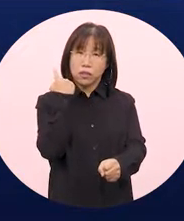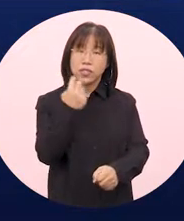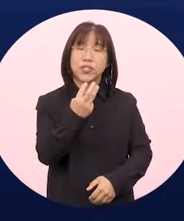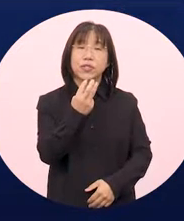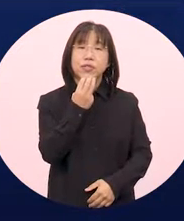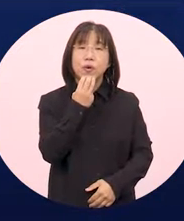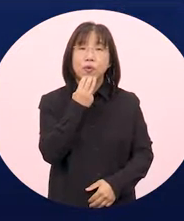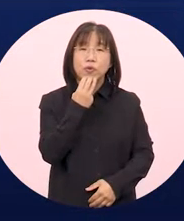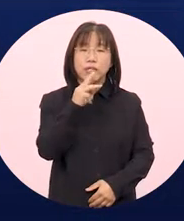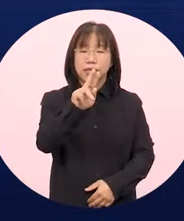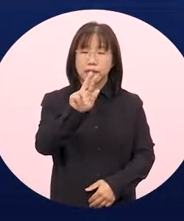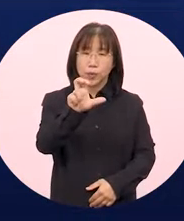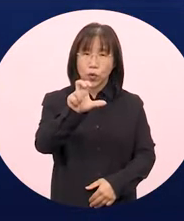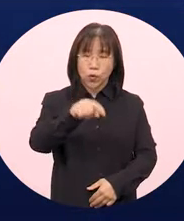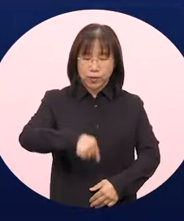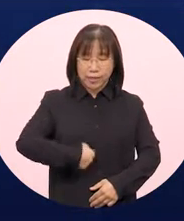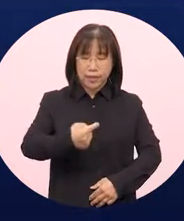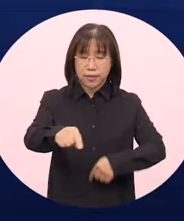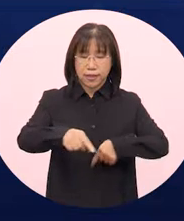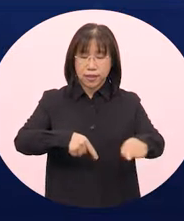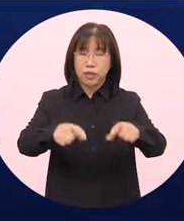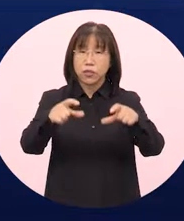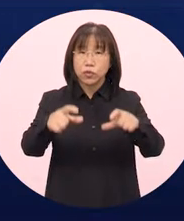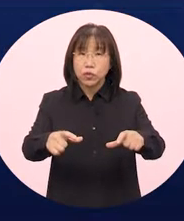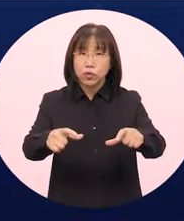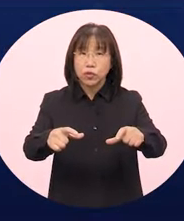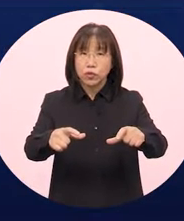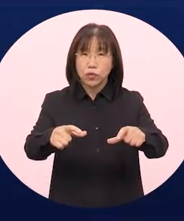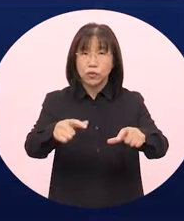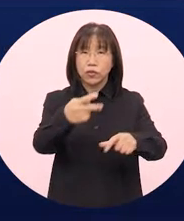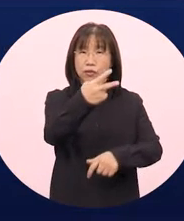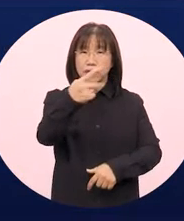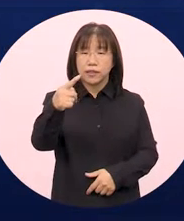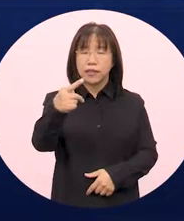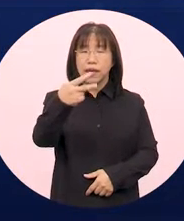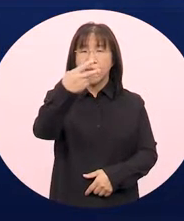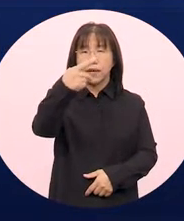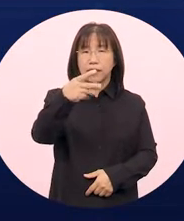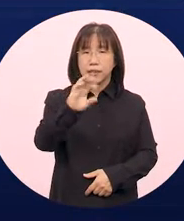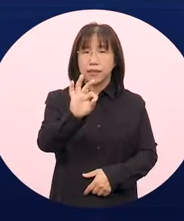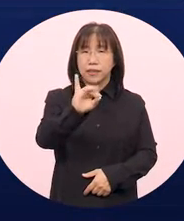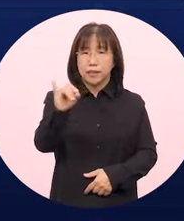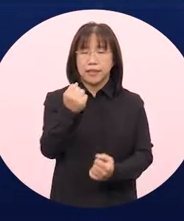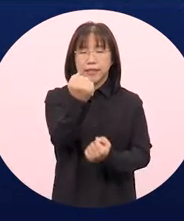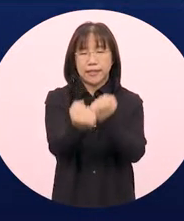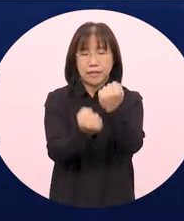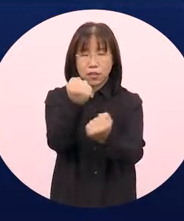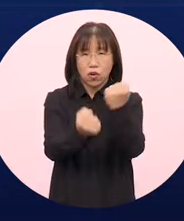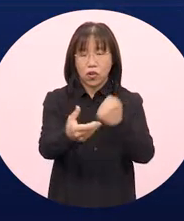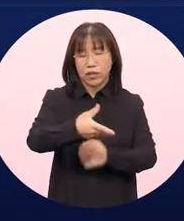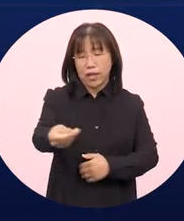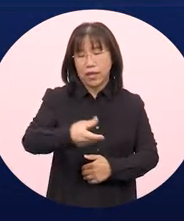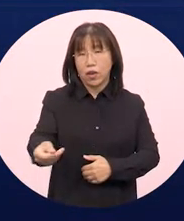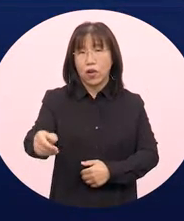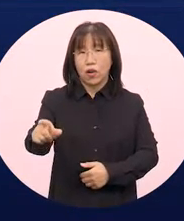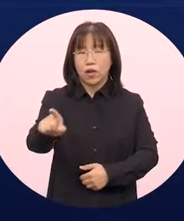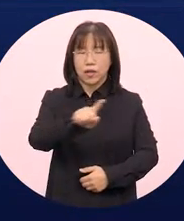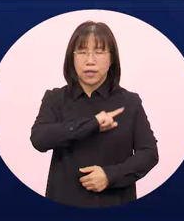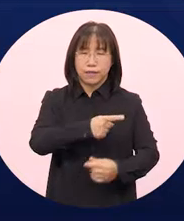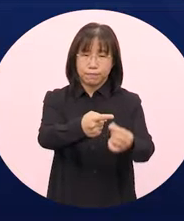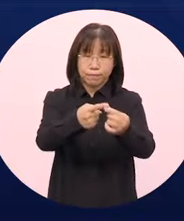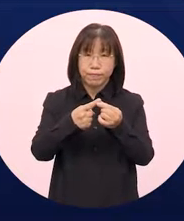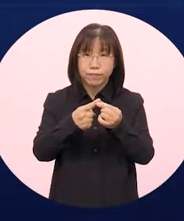지난해 서울 25개 자치구 가운데 공유 자전거 따릉이가 가장 많이 대여된 곳, 바로